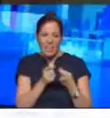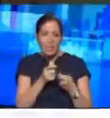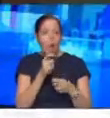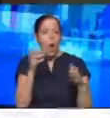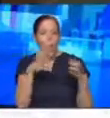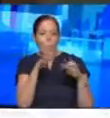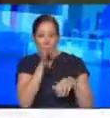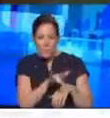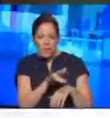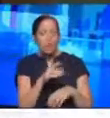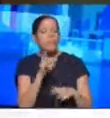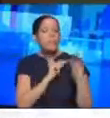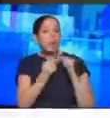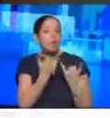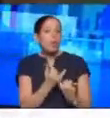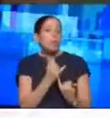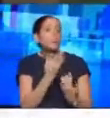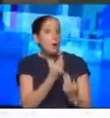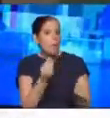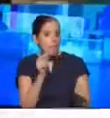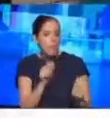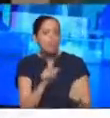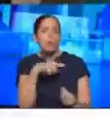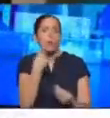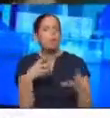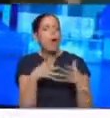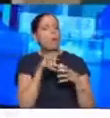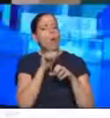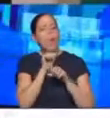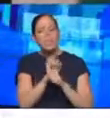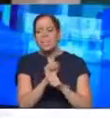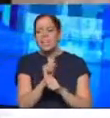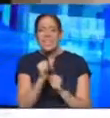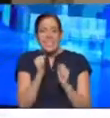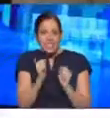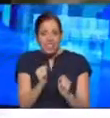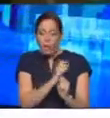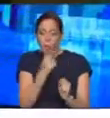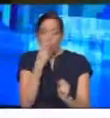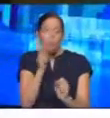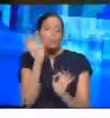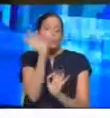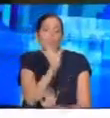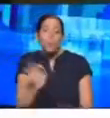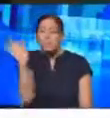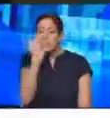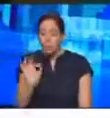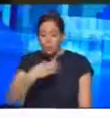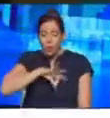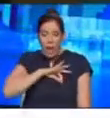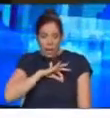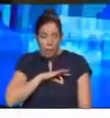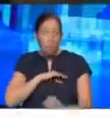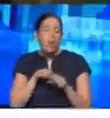אתמול והיום עם לא מעט מהם שבאים ואומרים, הקואליציה יציבה, אנחנו לא רואים שום סיכוי שלנו כאופוזיציה לפרק את